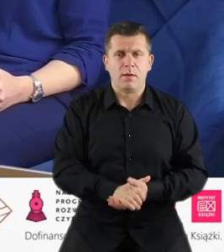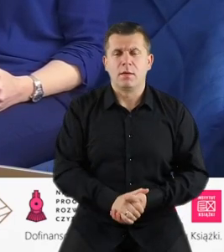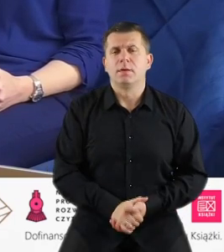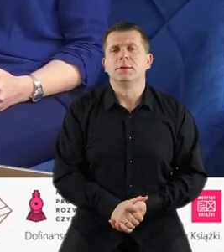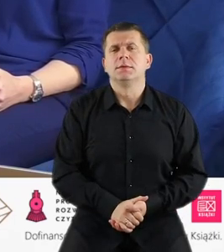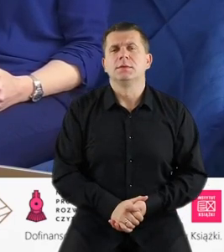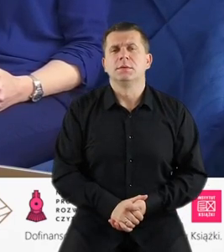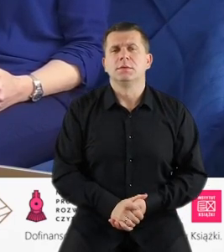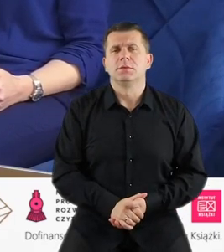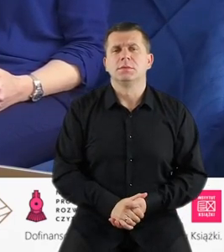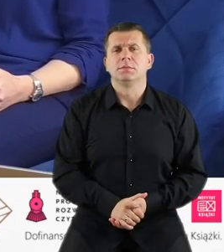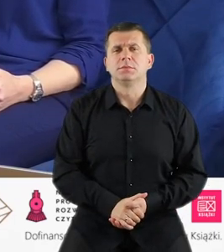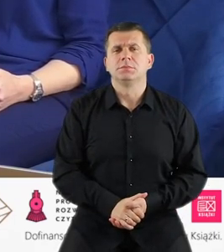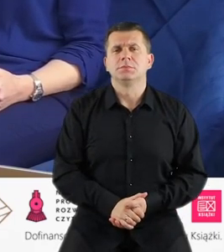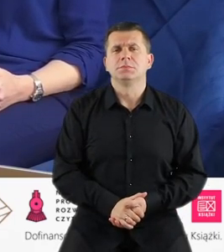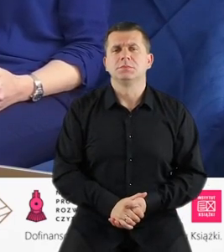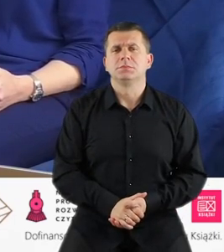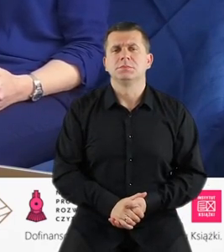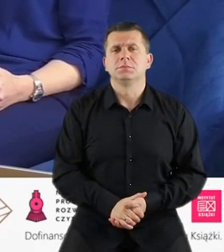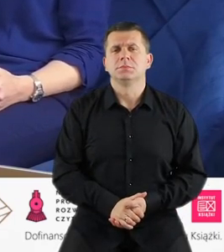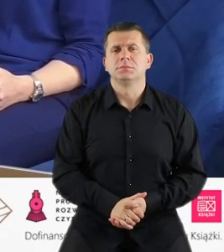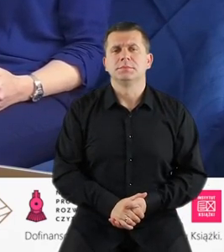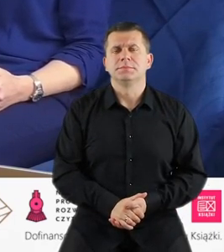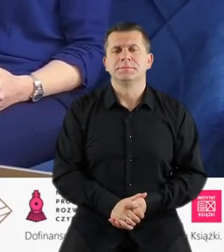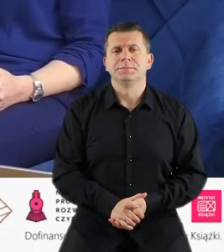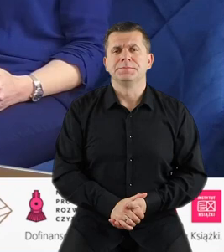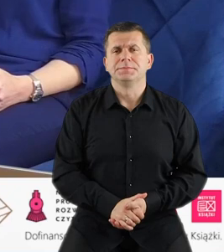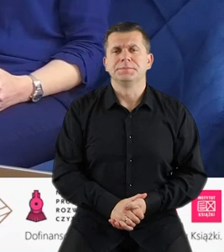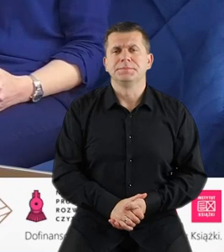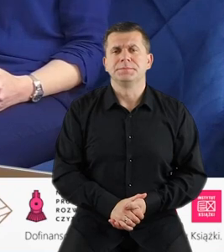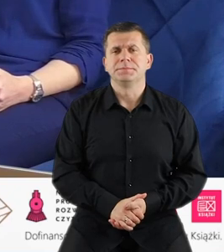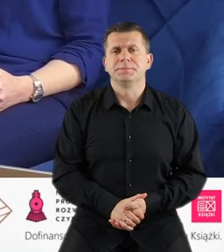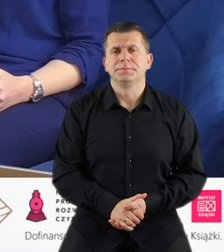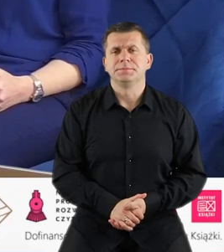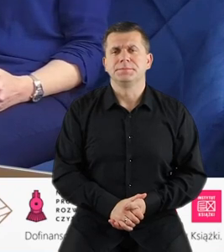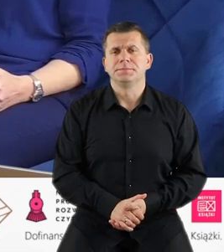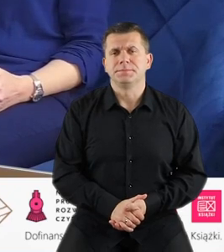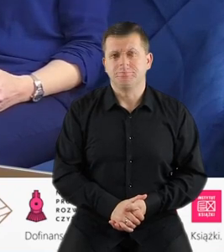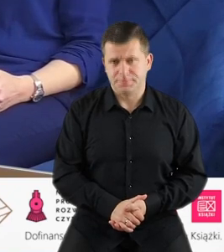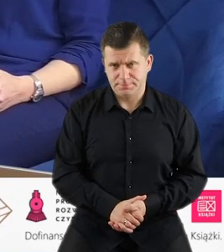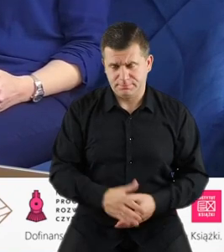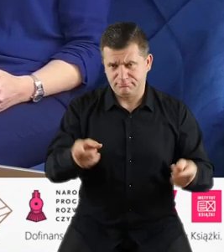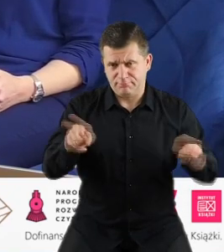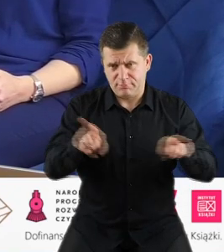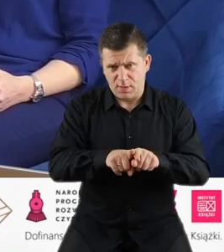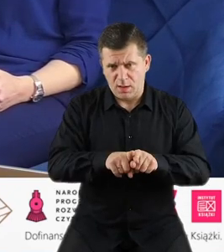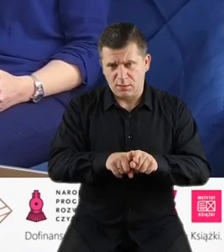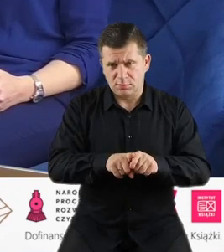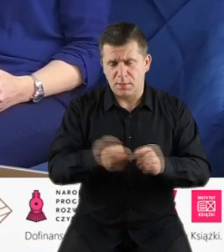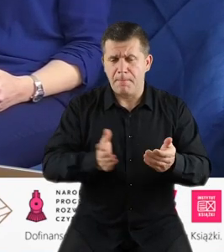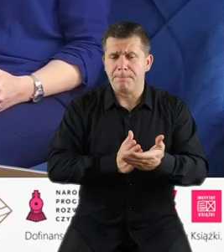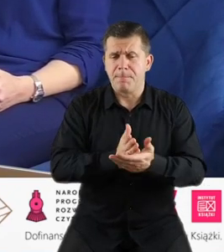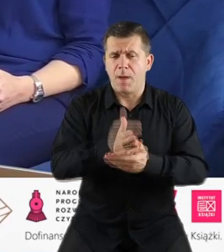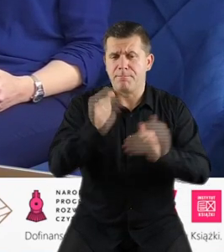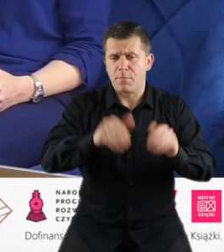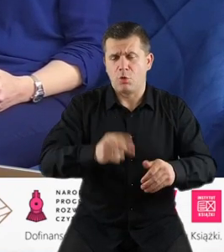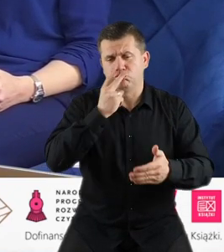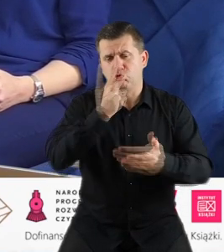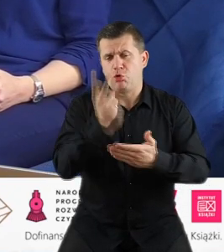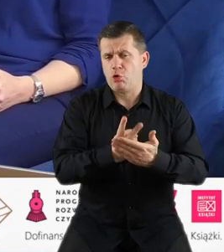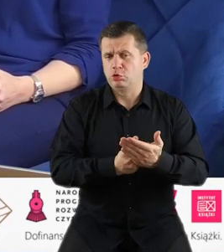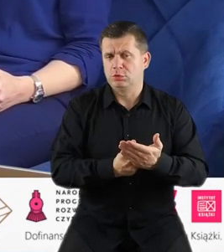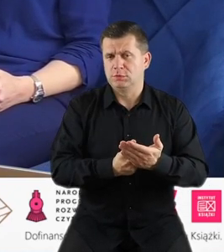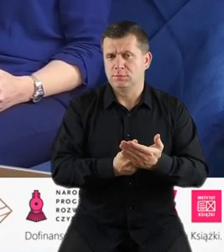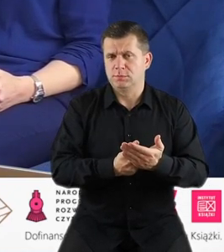jeśli Bóg z nami, to któż przeciw nam, prawda? Tak. I też mapę można